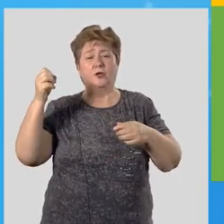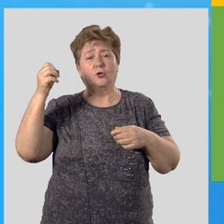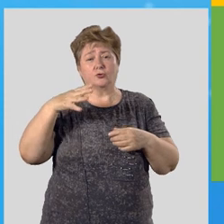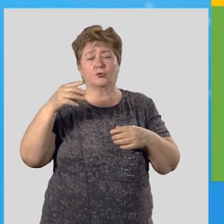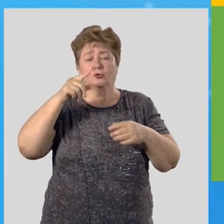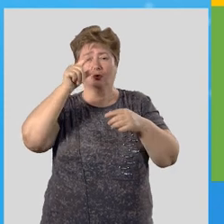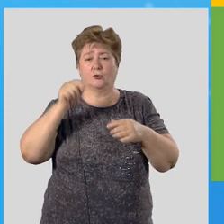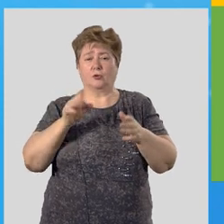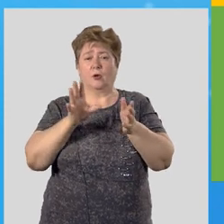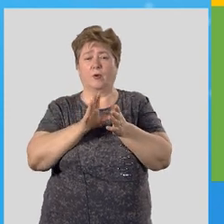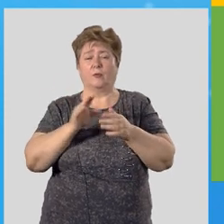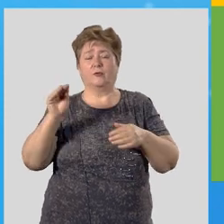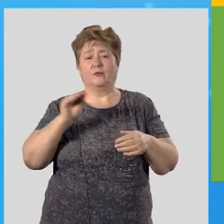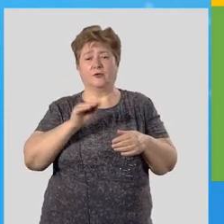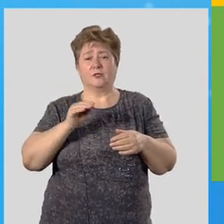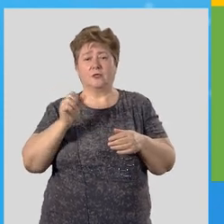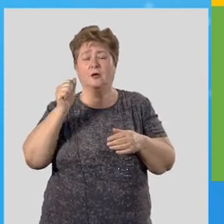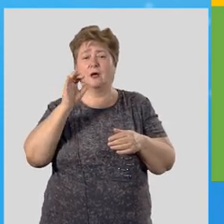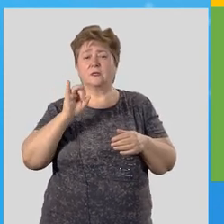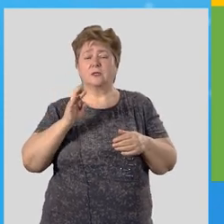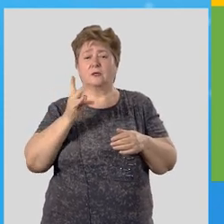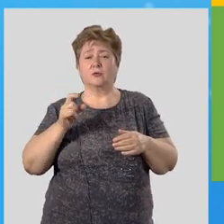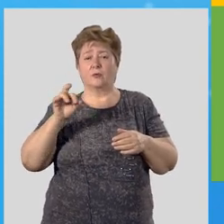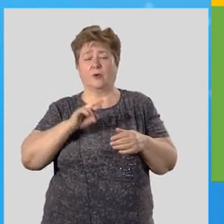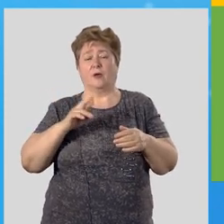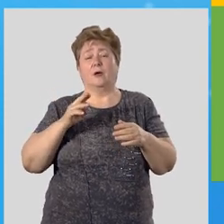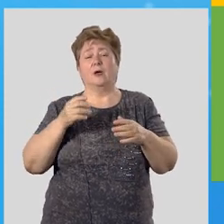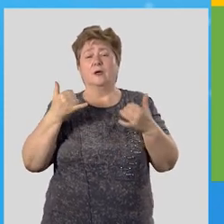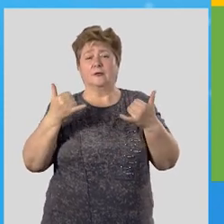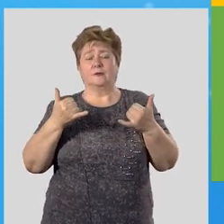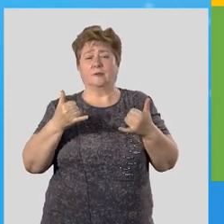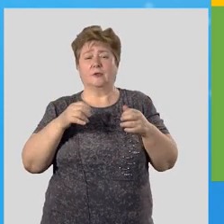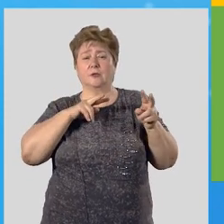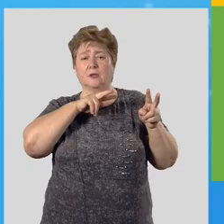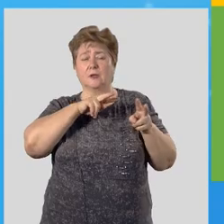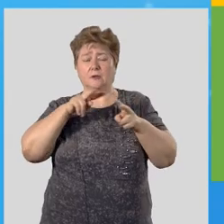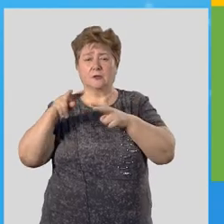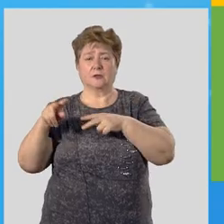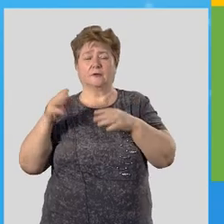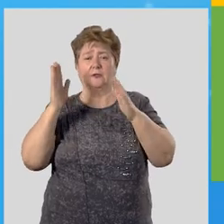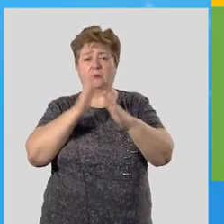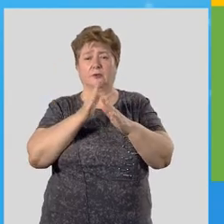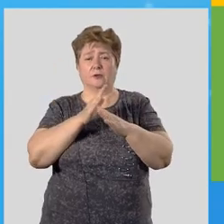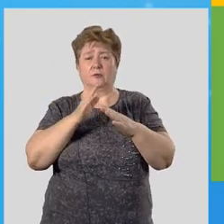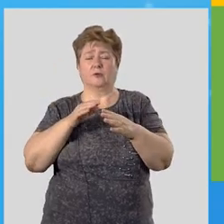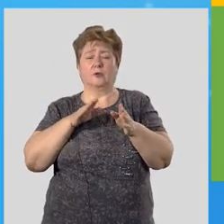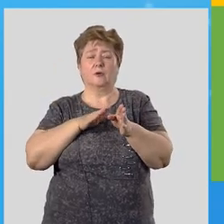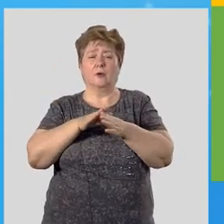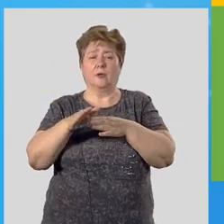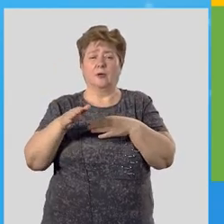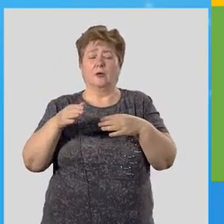Луна, помогают физика и астрономия. Современные исследователи природы